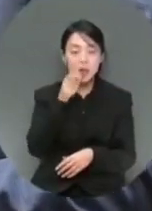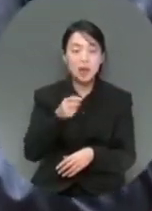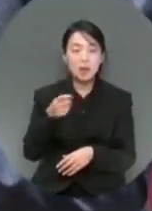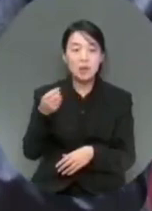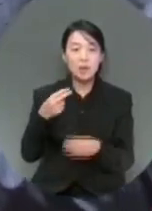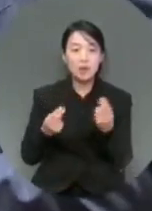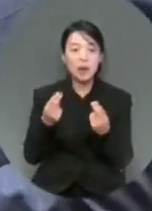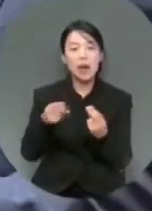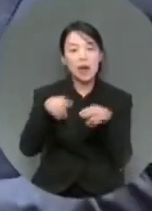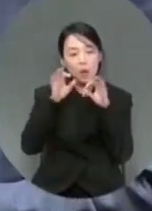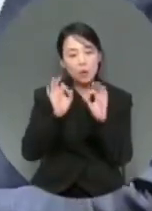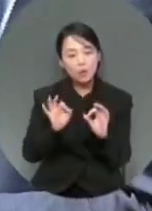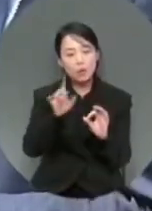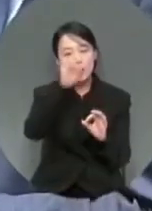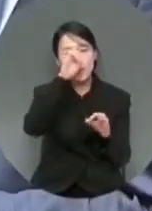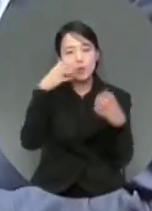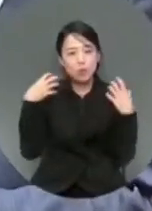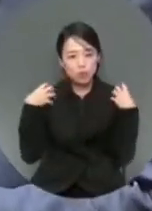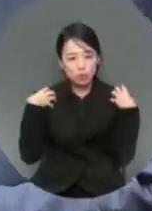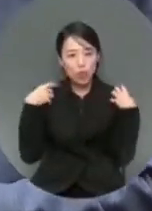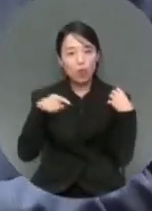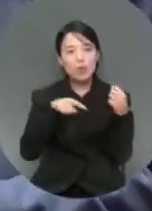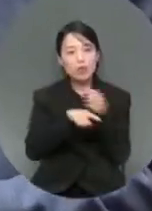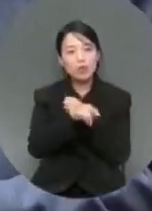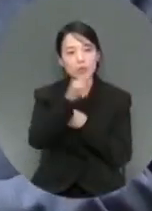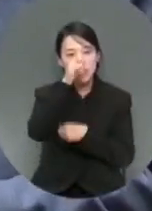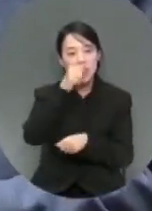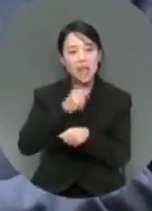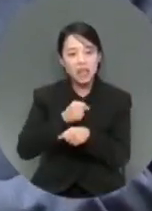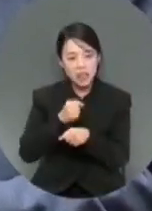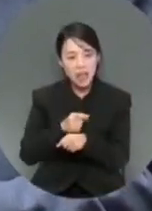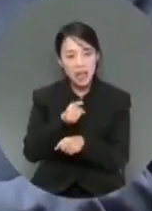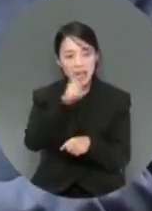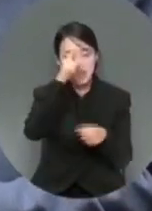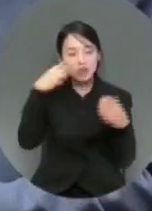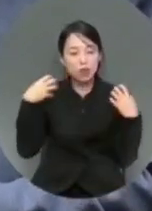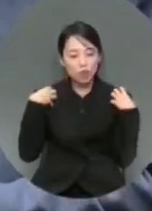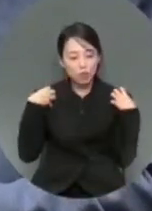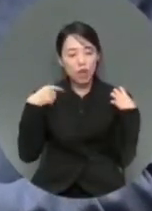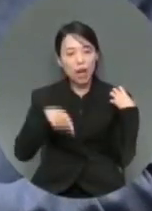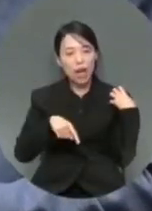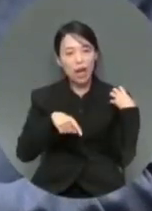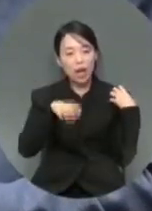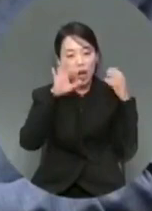보시고 정부도 나름대로 의미 있게 해왔구나. 다만 정부가 조금 못 살핀 게